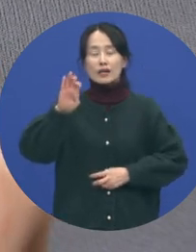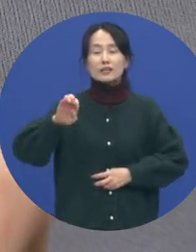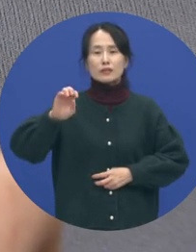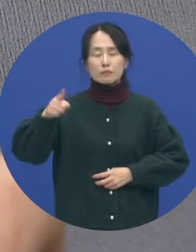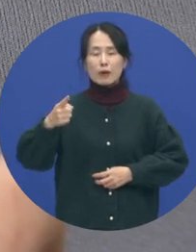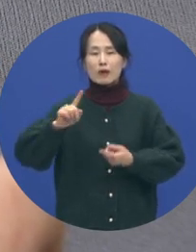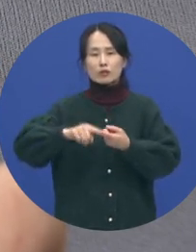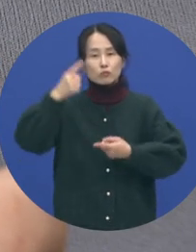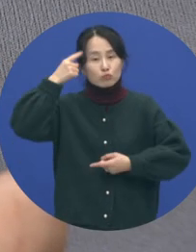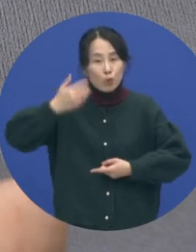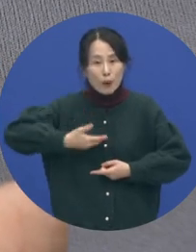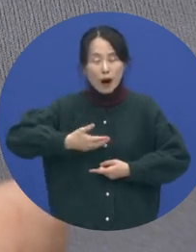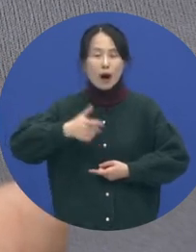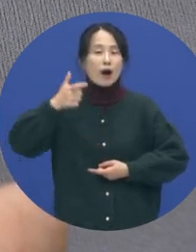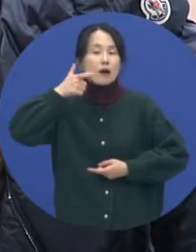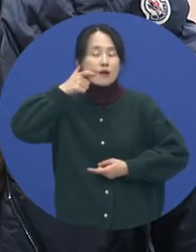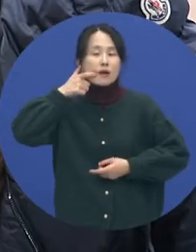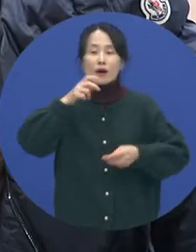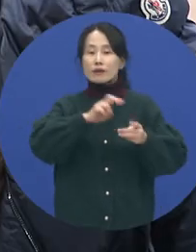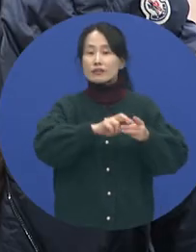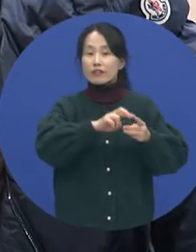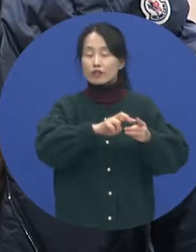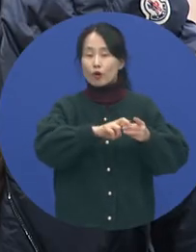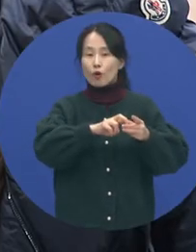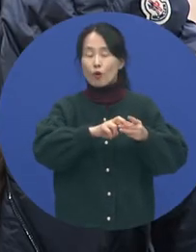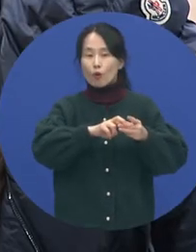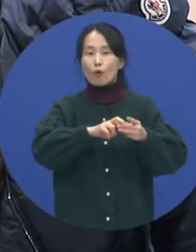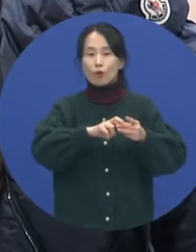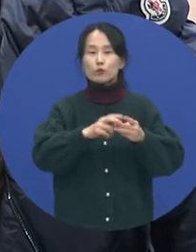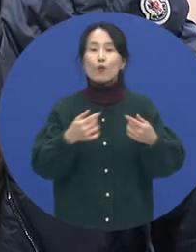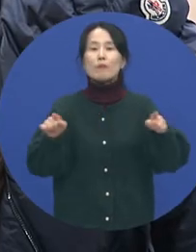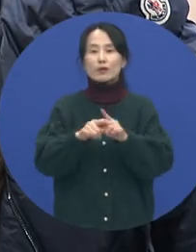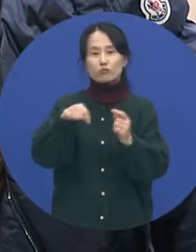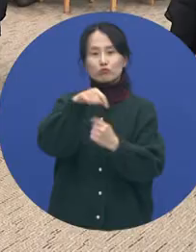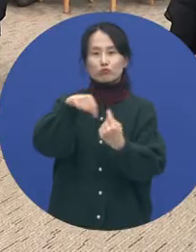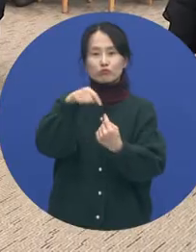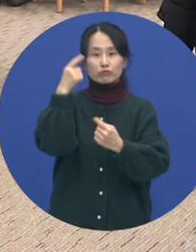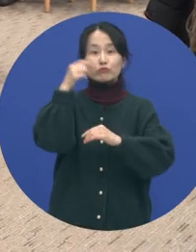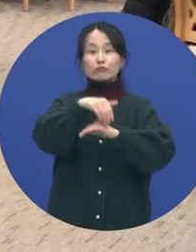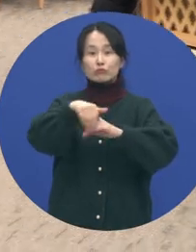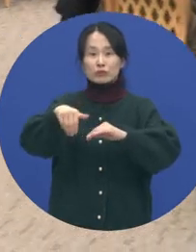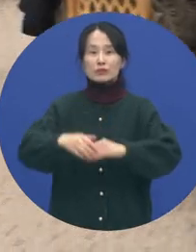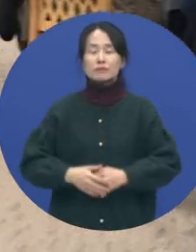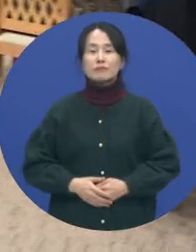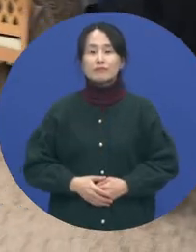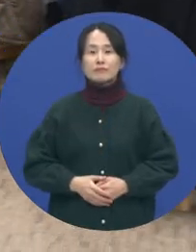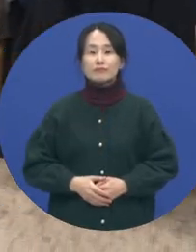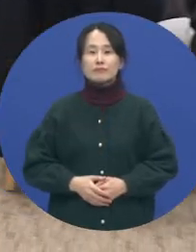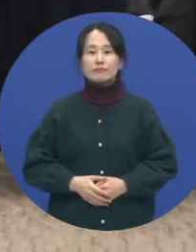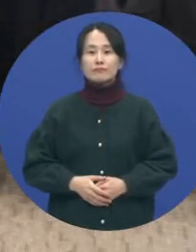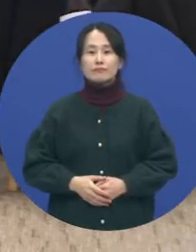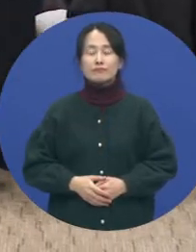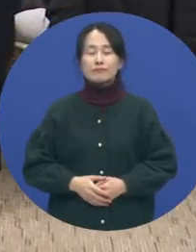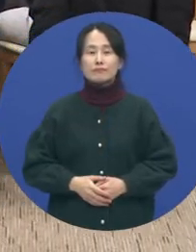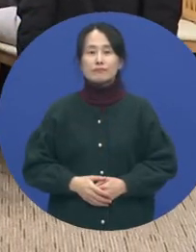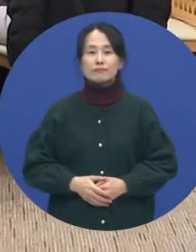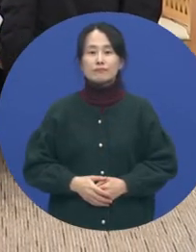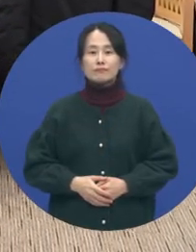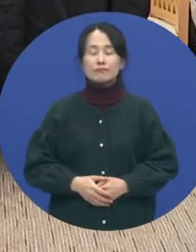문의를 책임질 경기도 기업 아리백 원스톱 상담센터도 함께 운영합니다. GTV 뉴스 이슬비입니다.